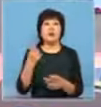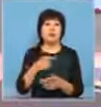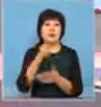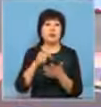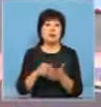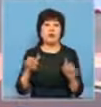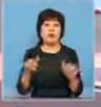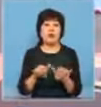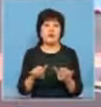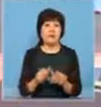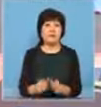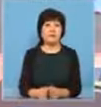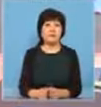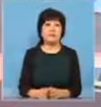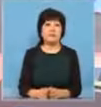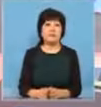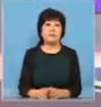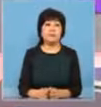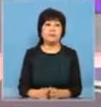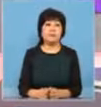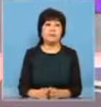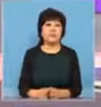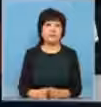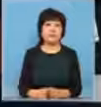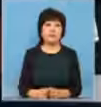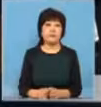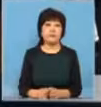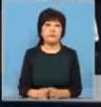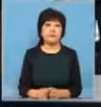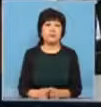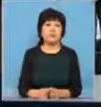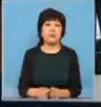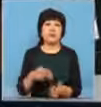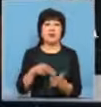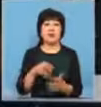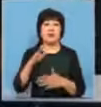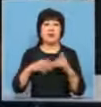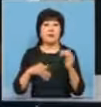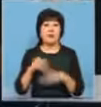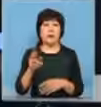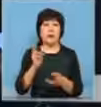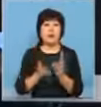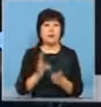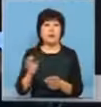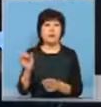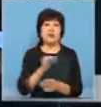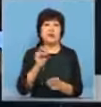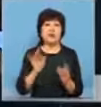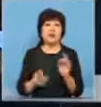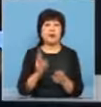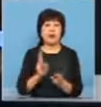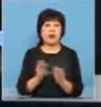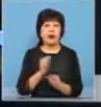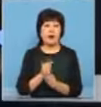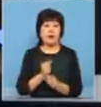городских кафе. Николай Сырбов расскажет подробнее. Стать профессиональным поваром и работать в ресторанном бизнесе. Именно об